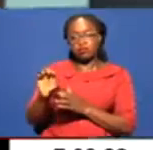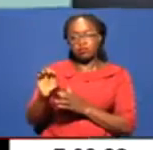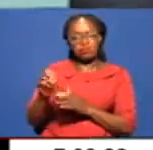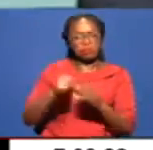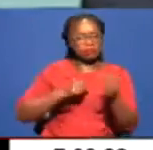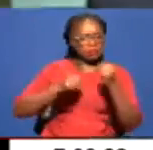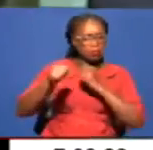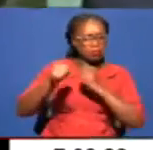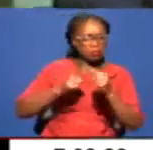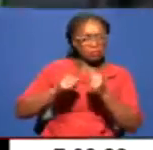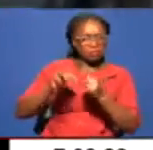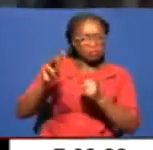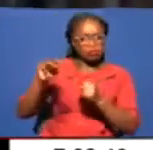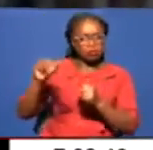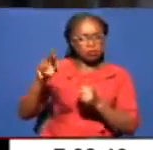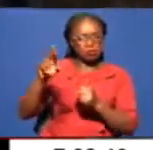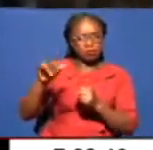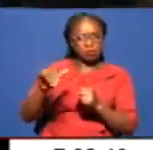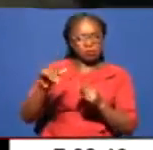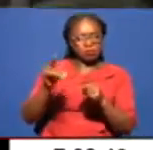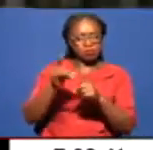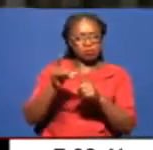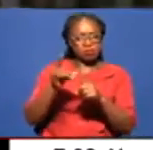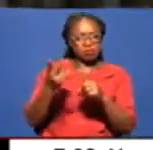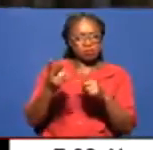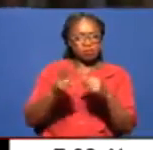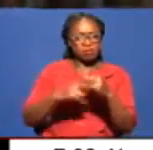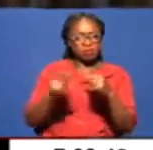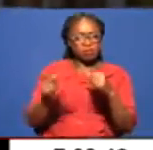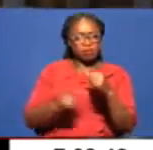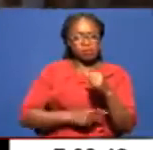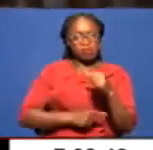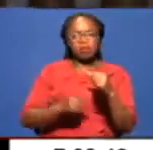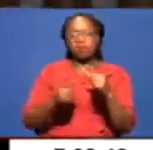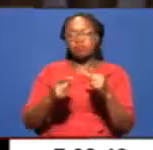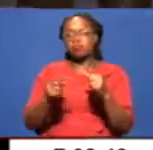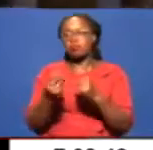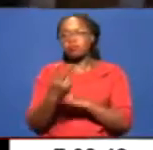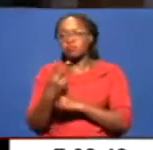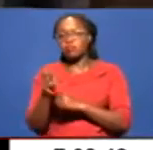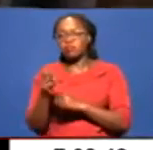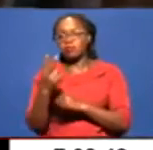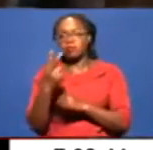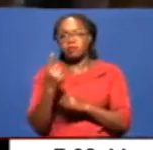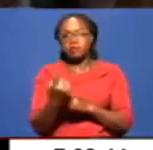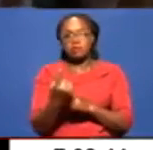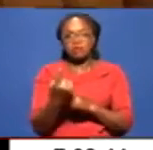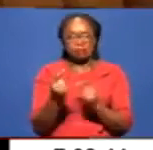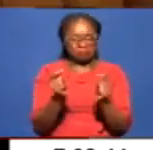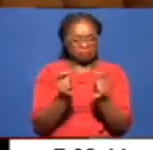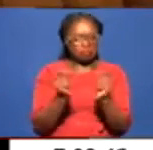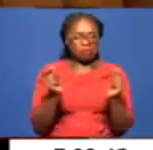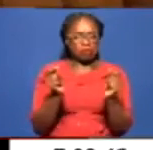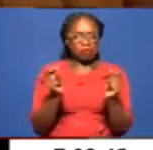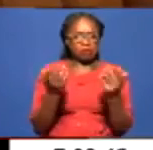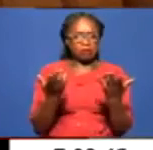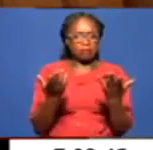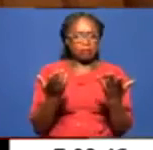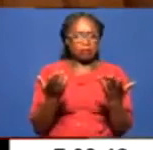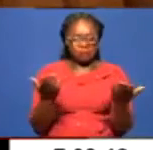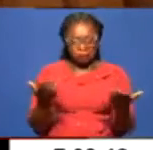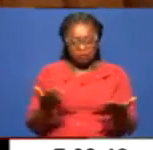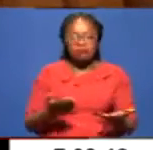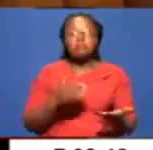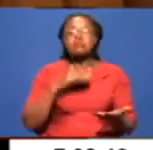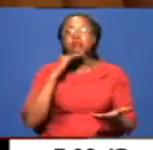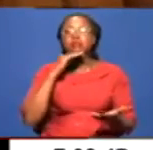Mumbi mnamo tarehe 27 mwezi Disemba mwaka 2021 na kumsababishia majeraha ambayo yanakisiwa kusababisha kifo